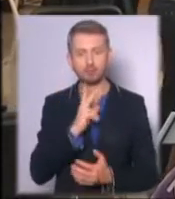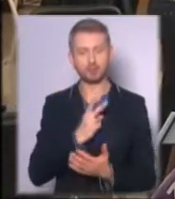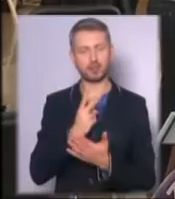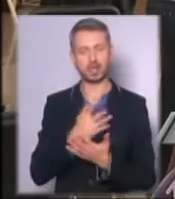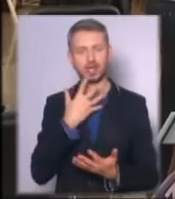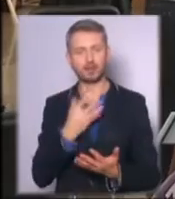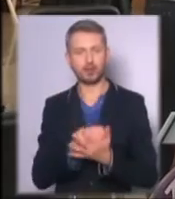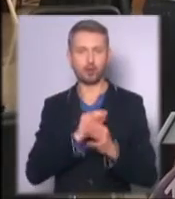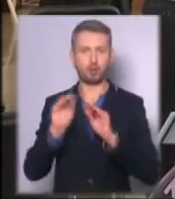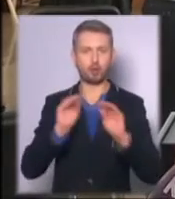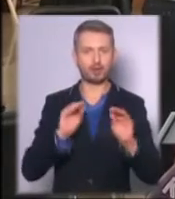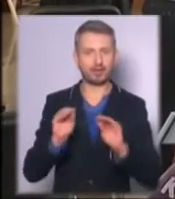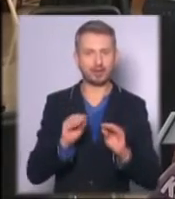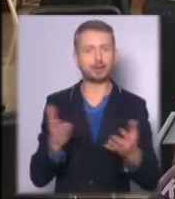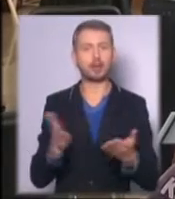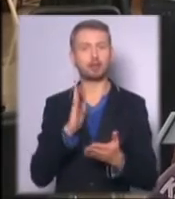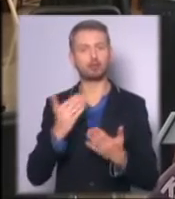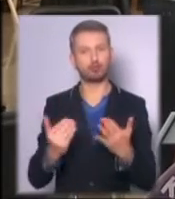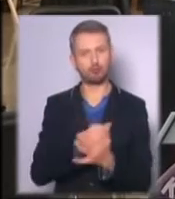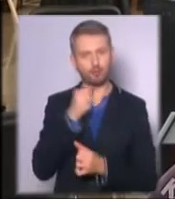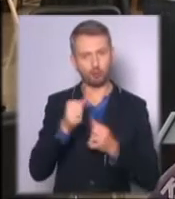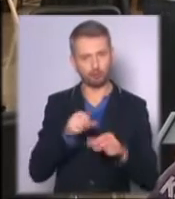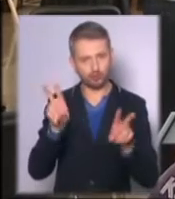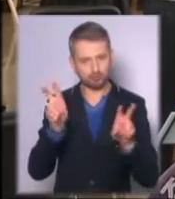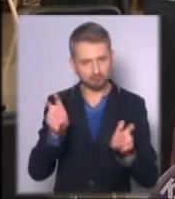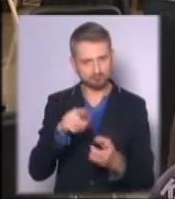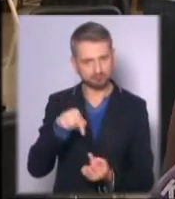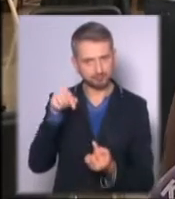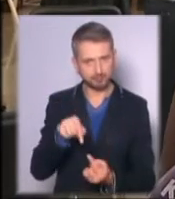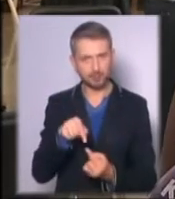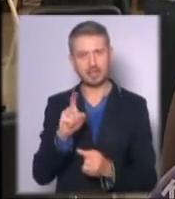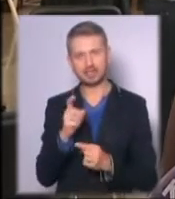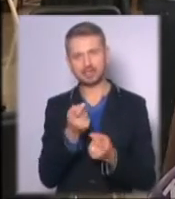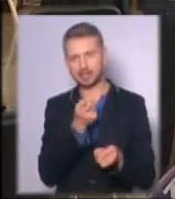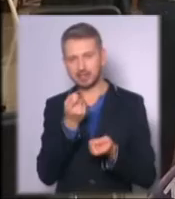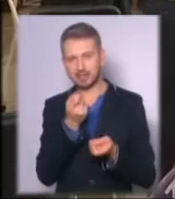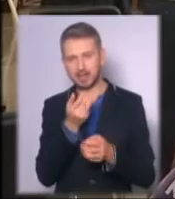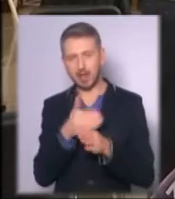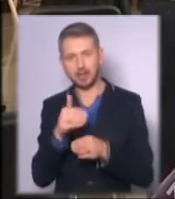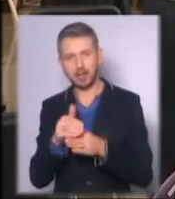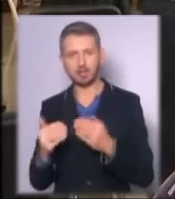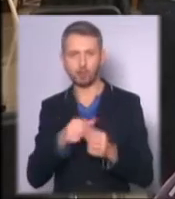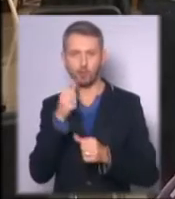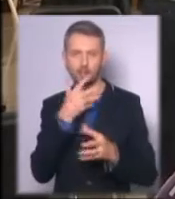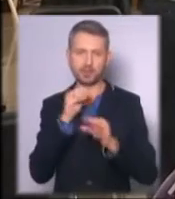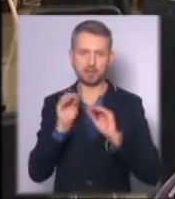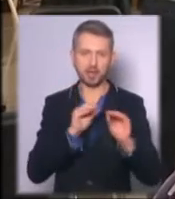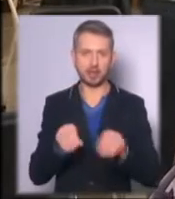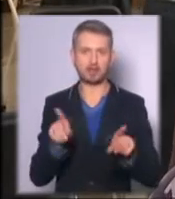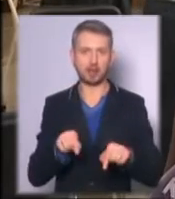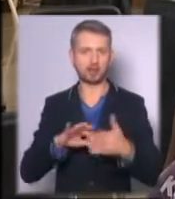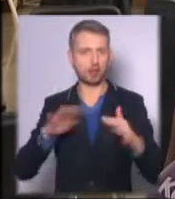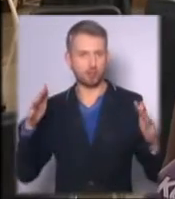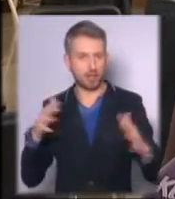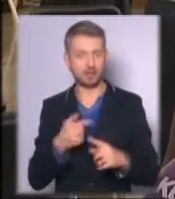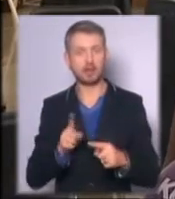свої композиції, які будуть новорічні, з елементами новорічних прикрас, а так само ілюмінації.